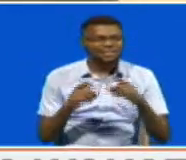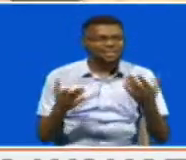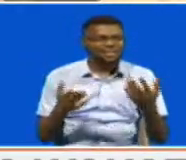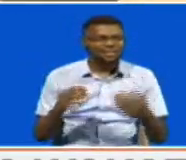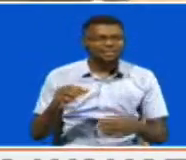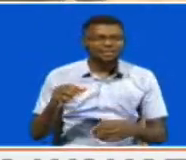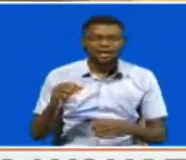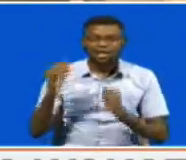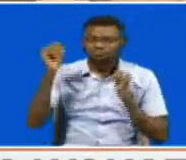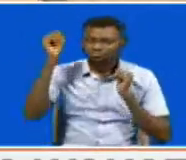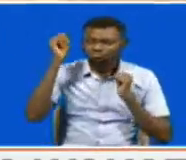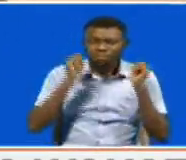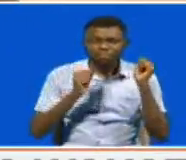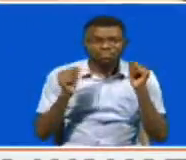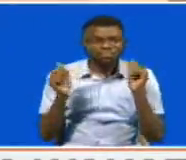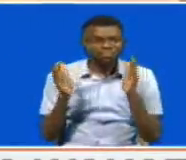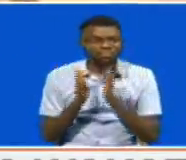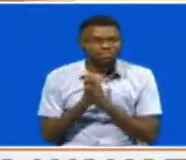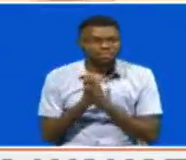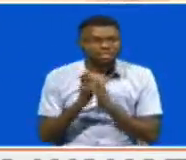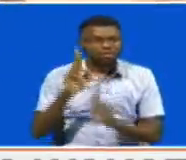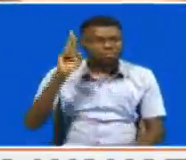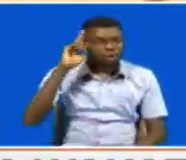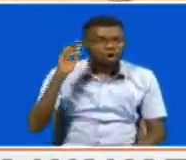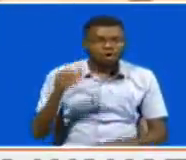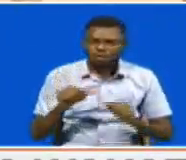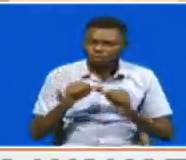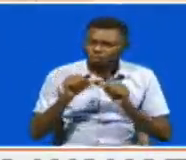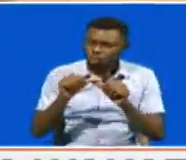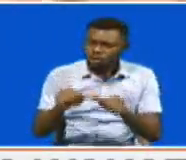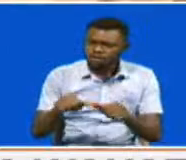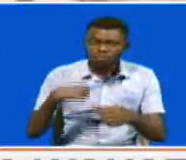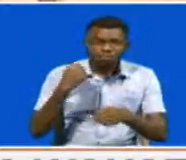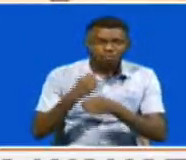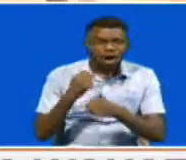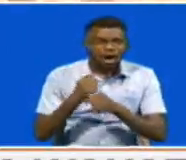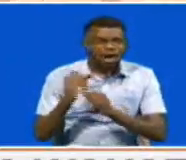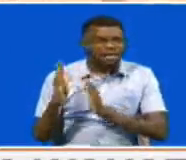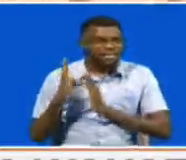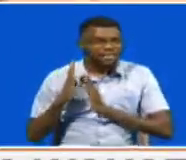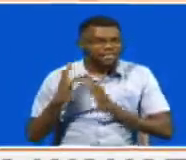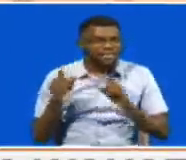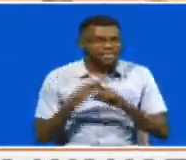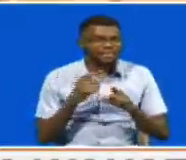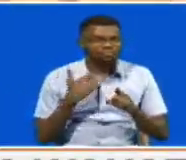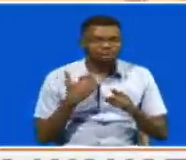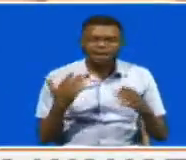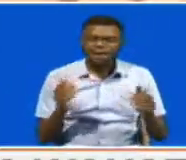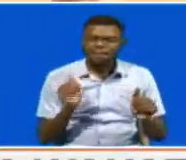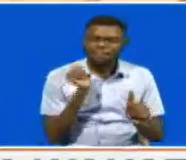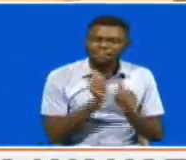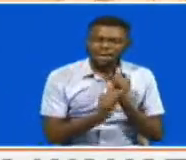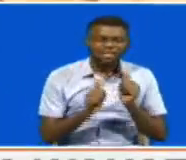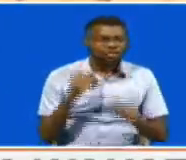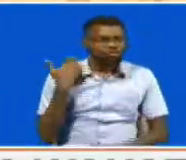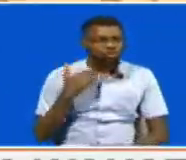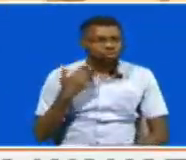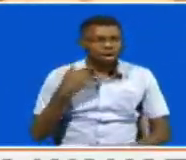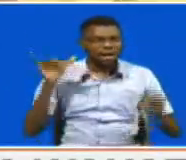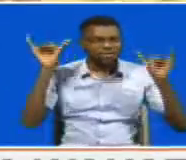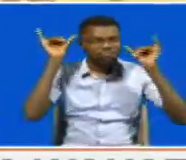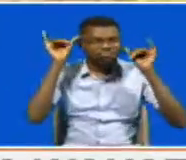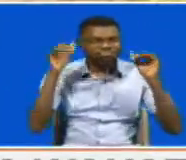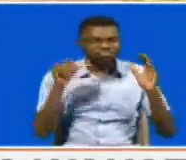wa jeshi kwa ushirikiano na maafisa wa polisi wakiendelea na operesheni ya pamoja ya kukabiliana na wezi wa mifugo na ambao